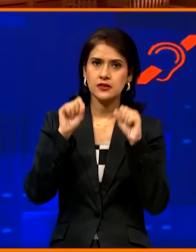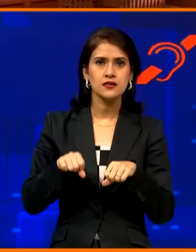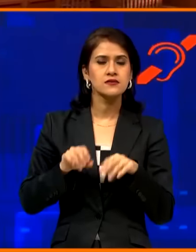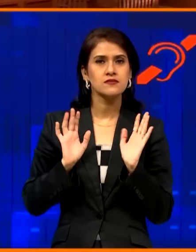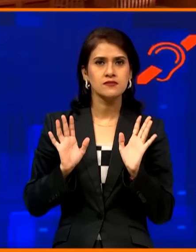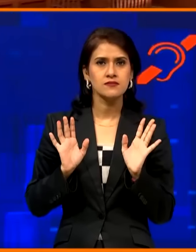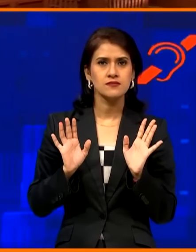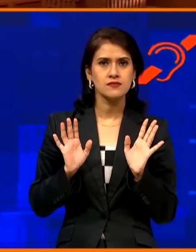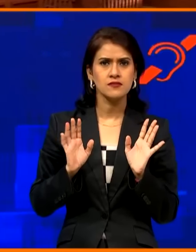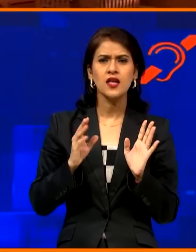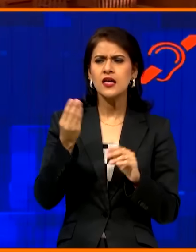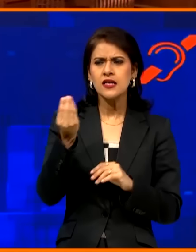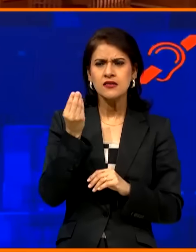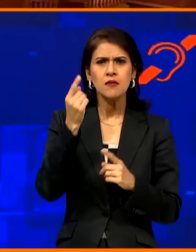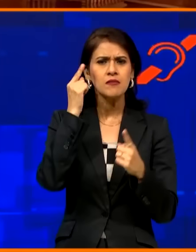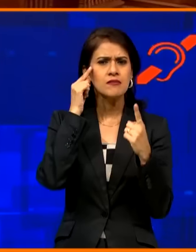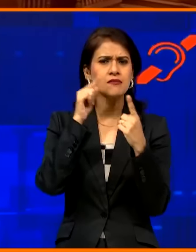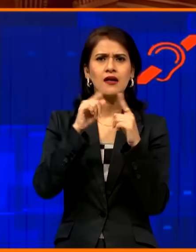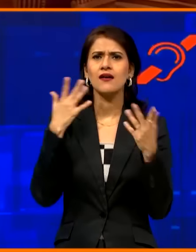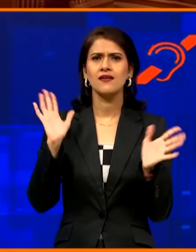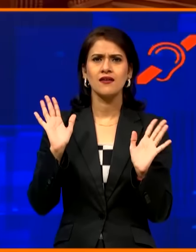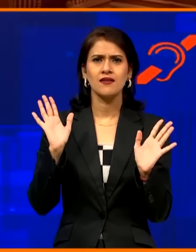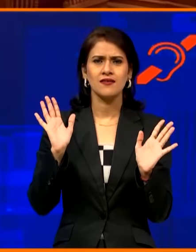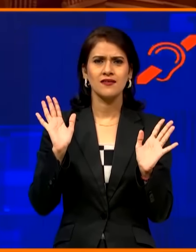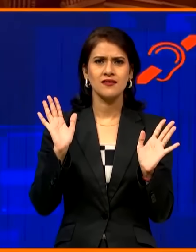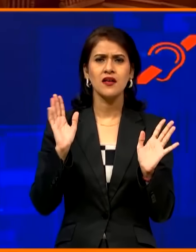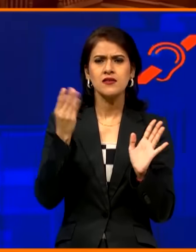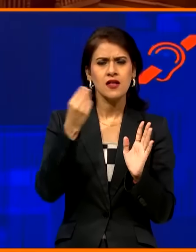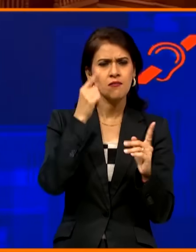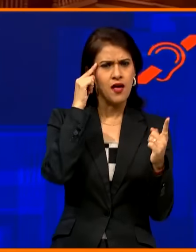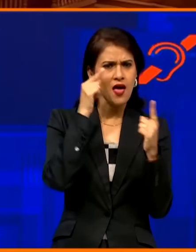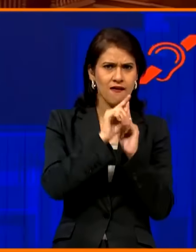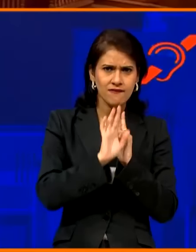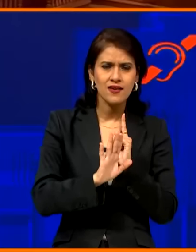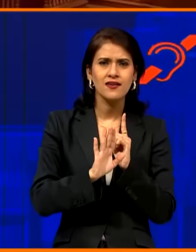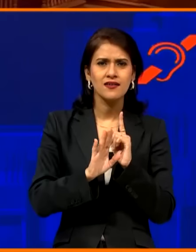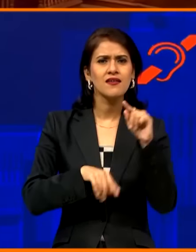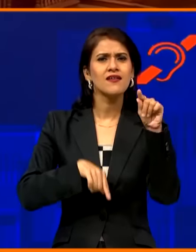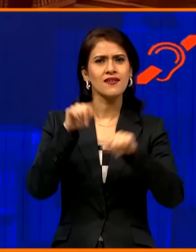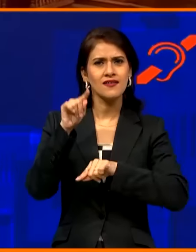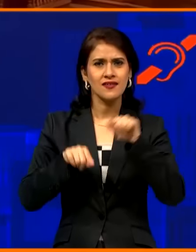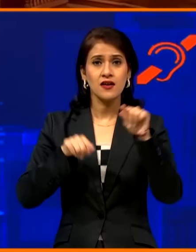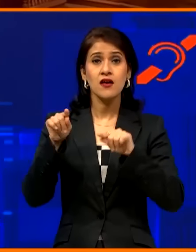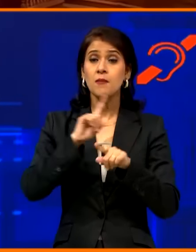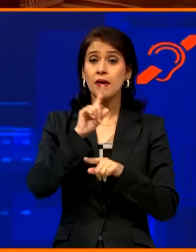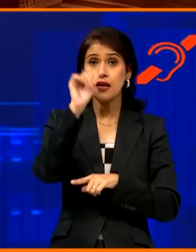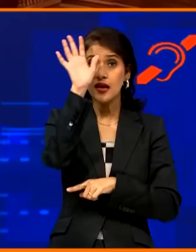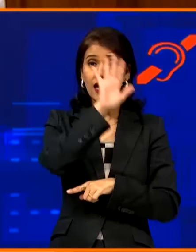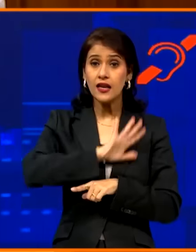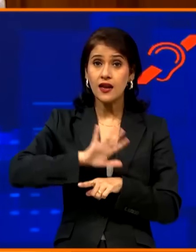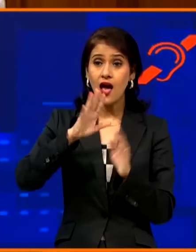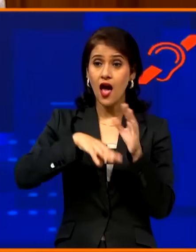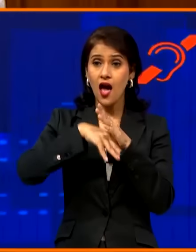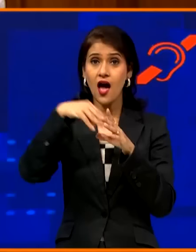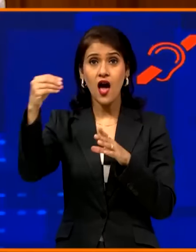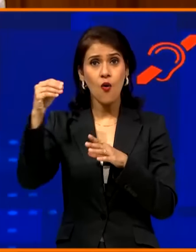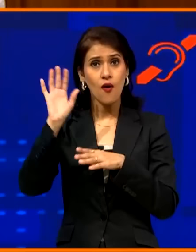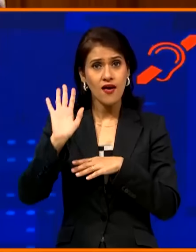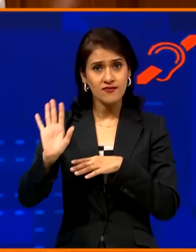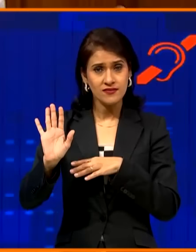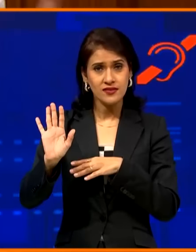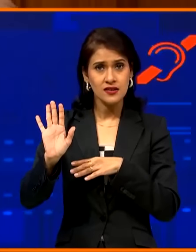डिसएग्रीमेंट है अक्सर चीजों पर बड़े-बड़े डिसएग्रीमेंट हैं लेकिन देश के बाहर जाएंगे अगर